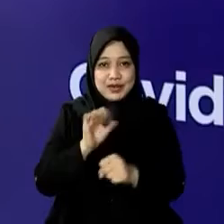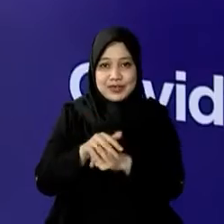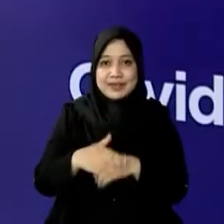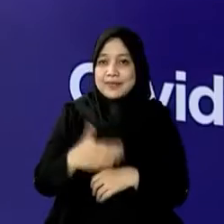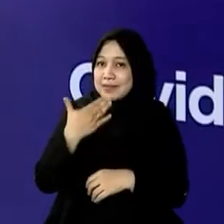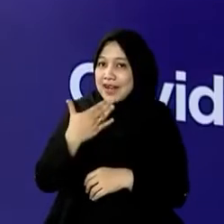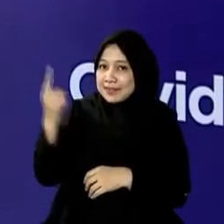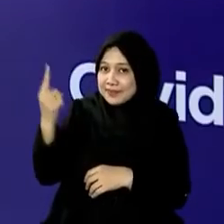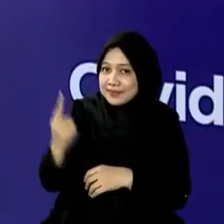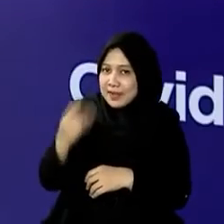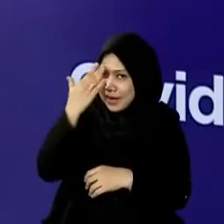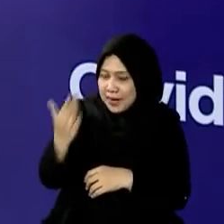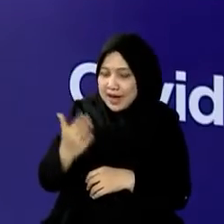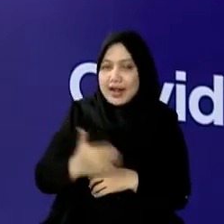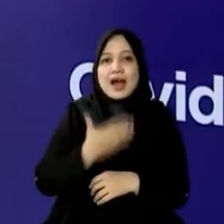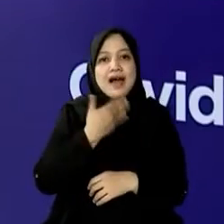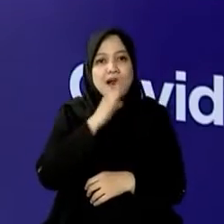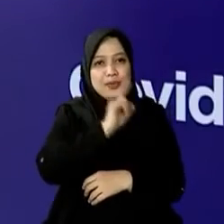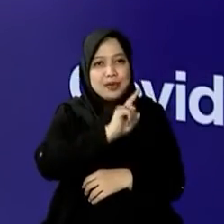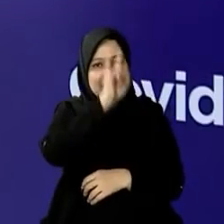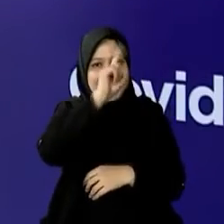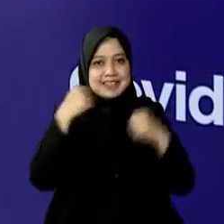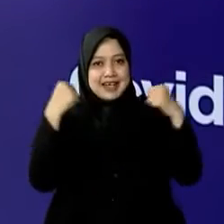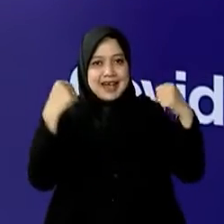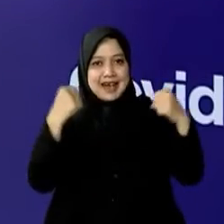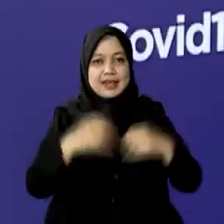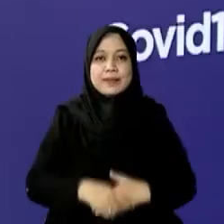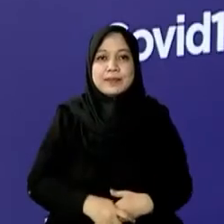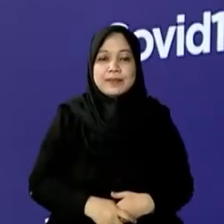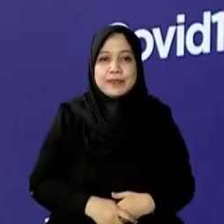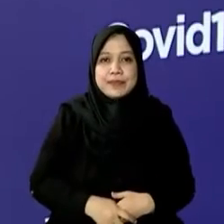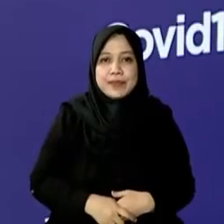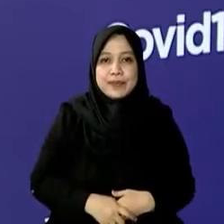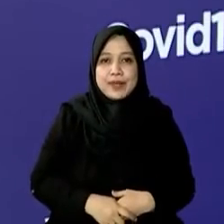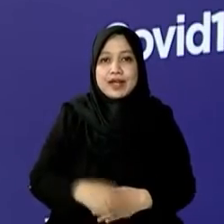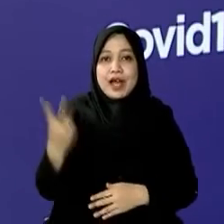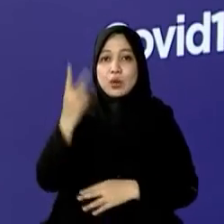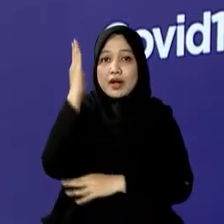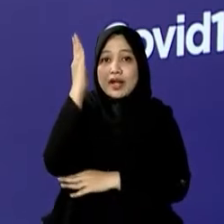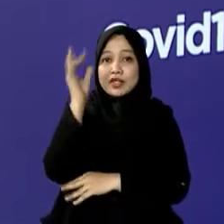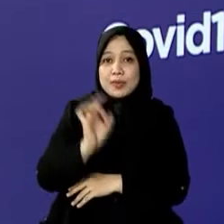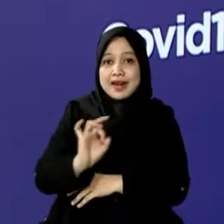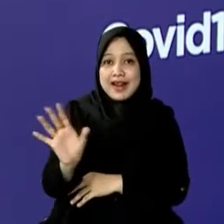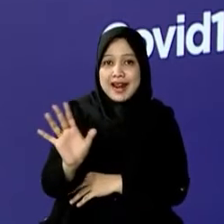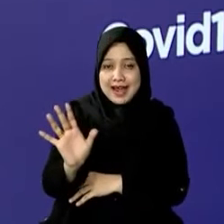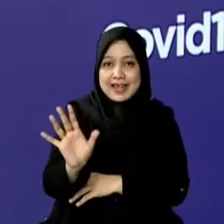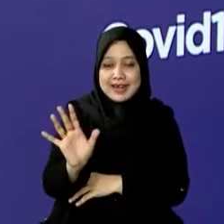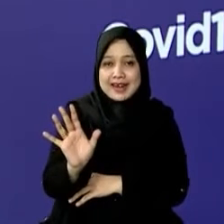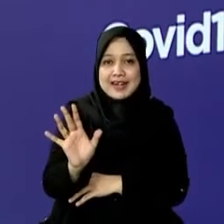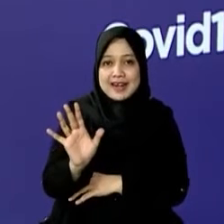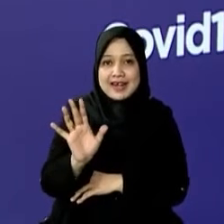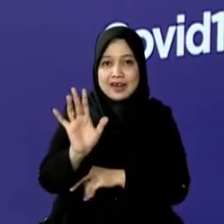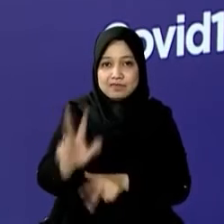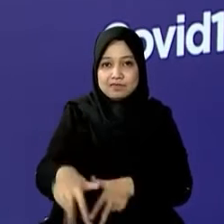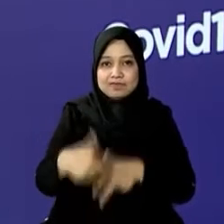kabarnya Alhamdulillah sehat-sehat terus ada kedua kita telah bergabung melalui video